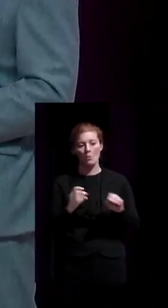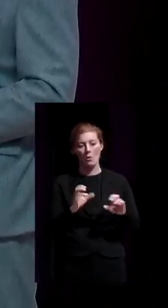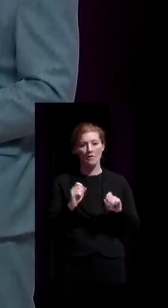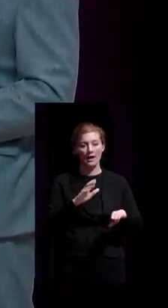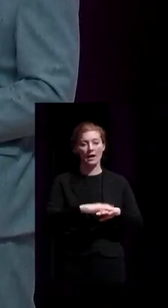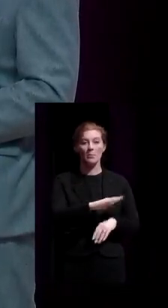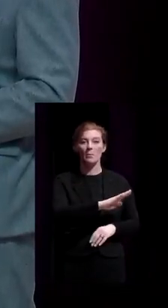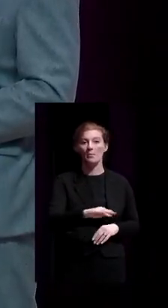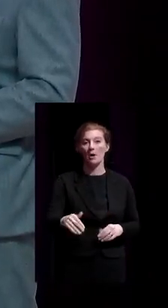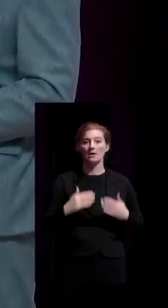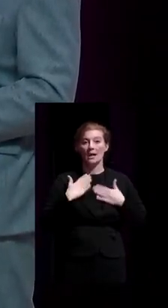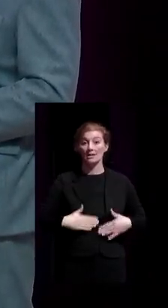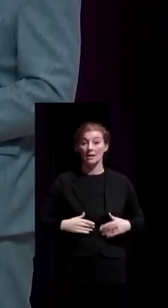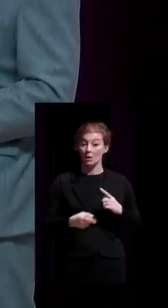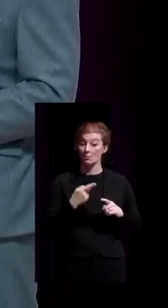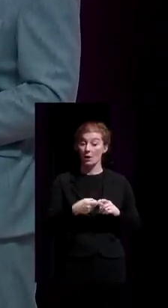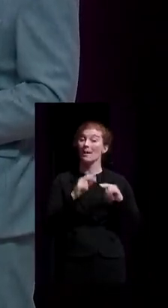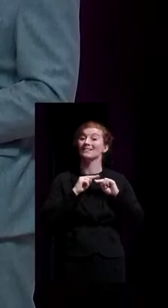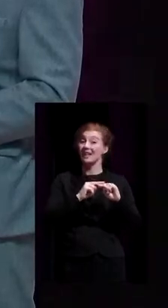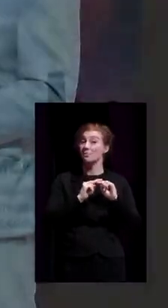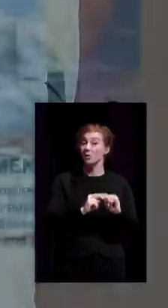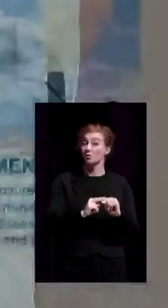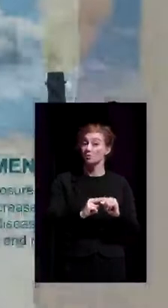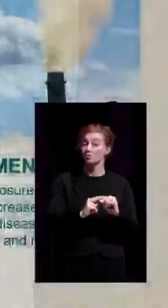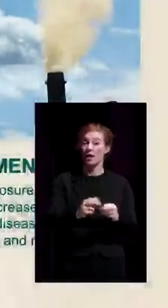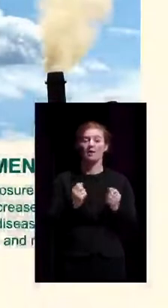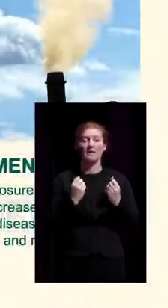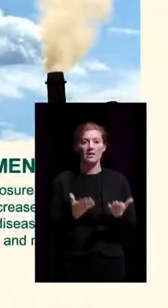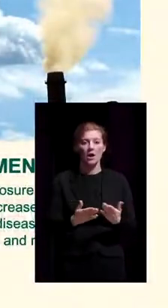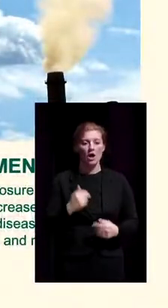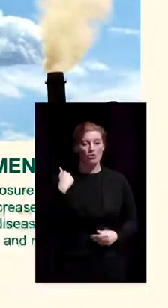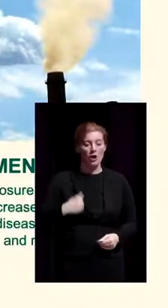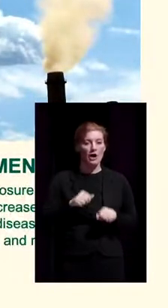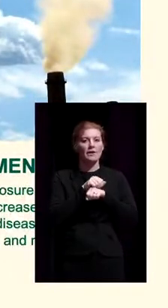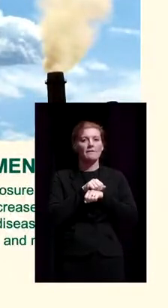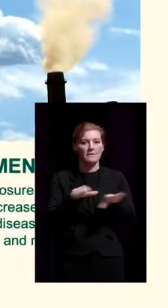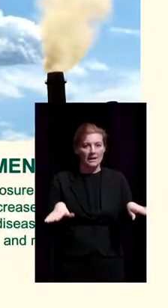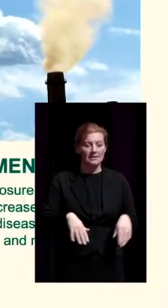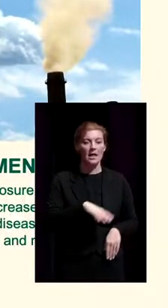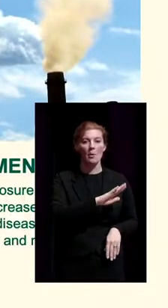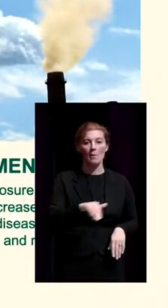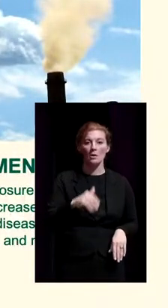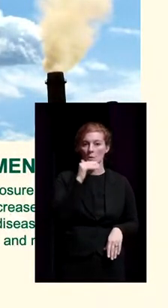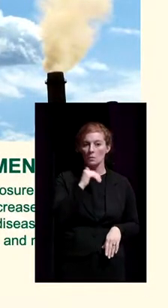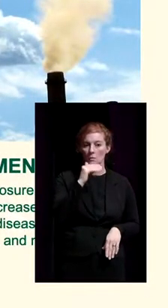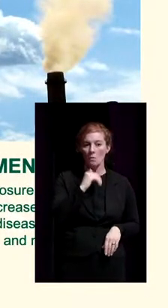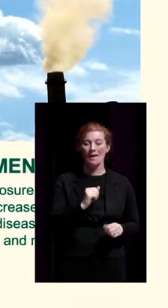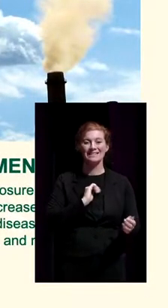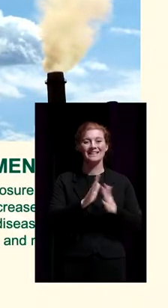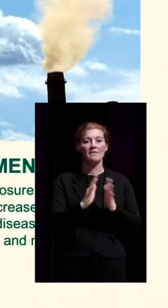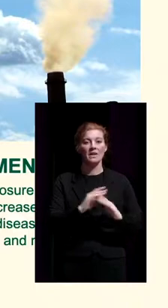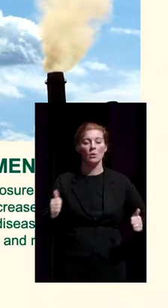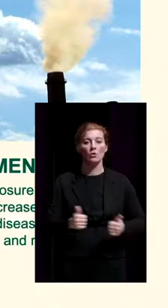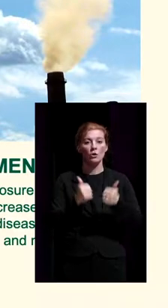Och det börjar med transportsektorn. Idag dör faktiskt de flesta barn och ungdom av trafikolyckor och